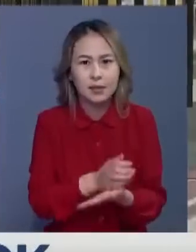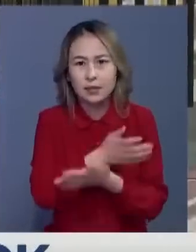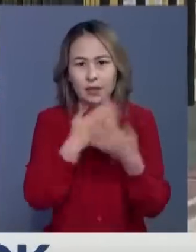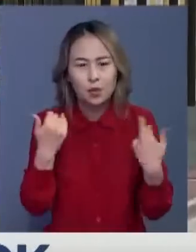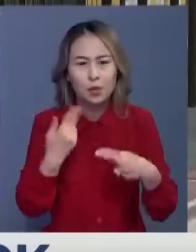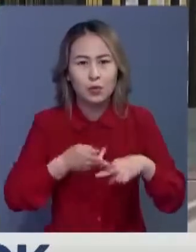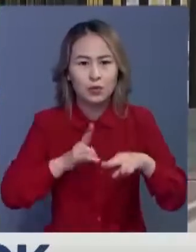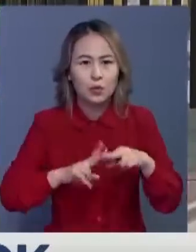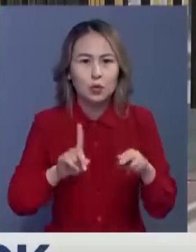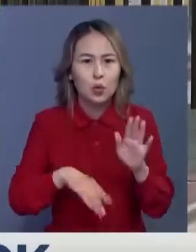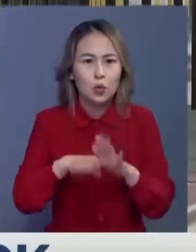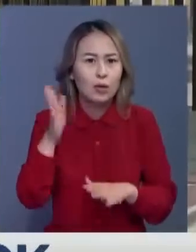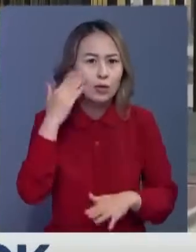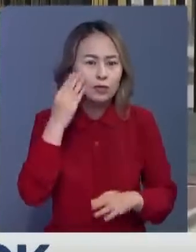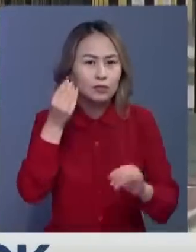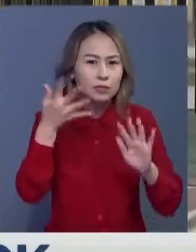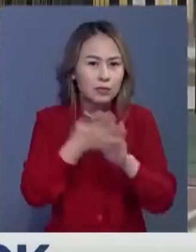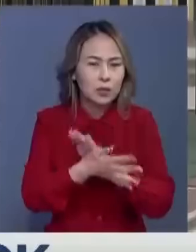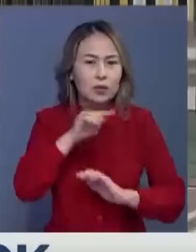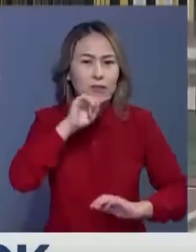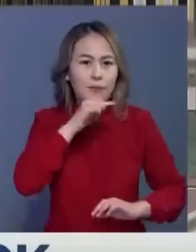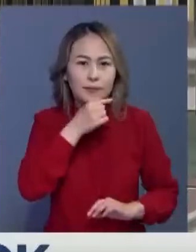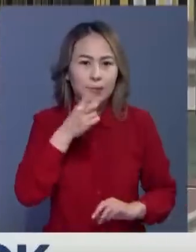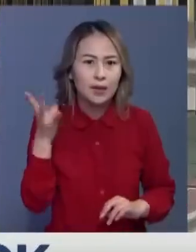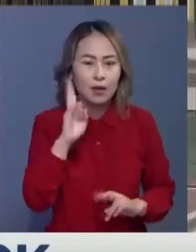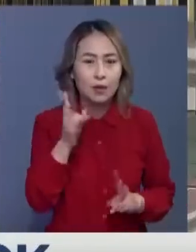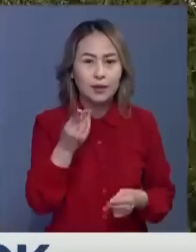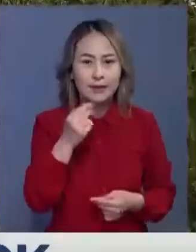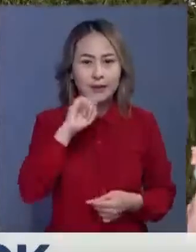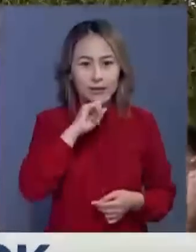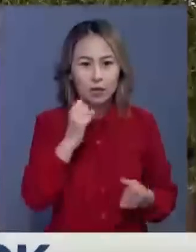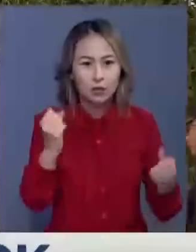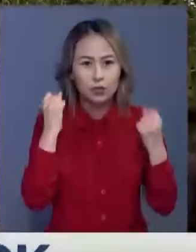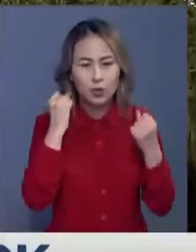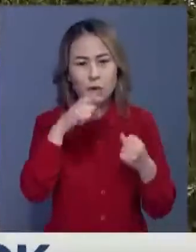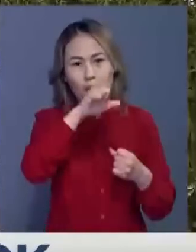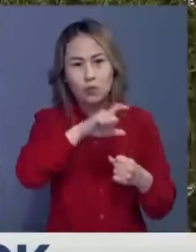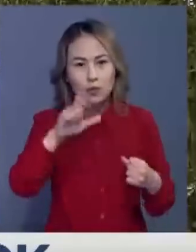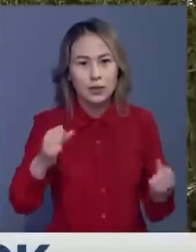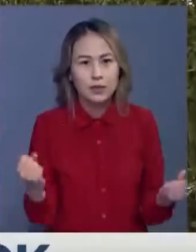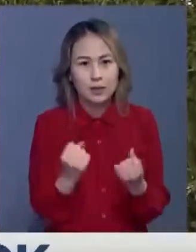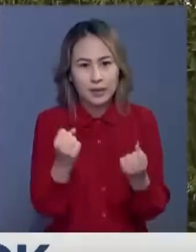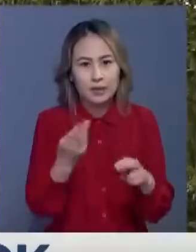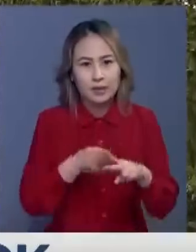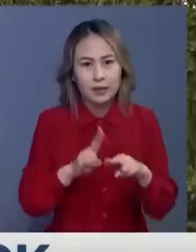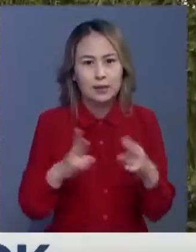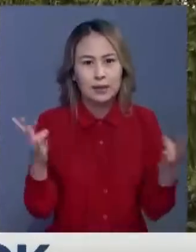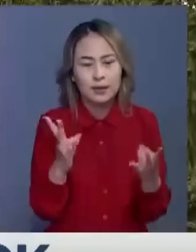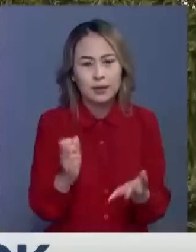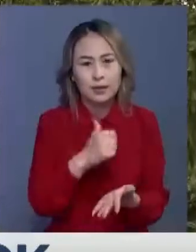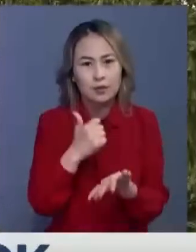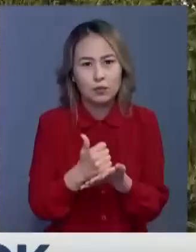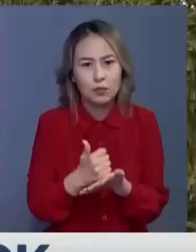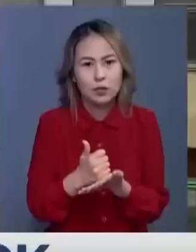саланы оңтайландырып, шығындарды азайту қажет. Ал үнемделген қаржы спортшылар мен бапкерлерді қолдауға жұмсалуы тиіс, дейді аймақтың